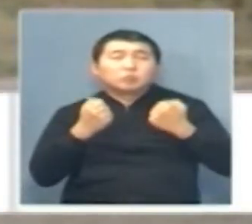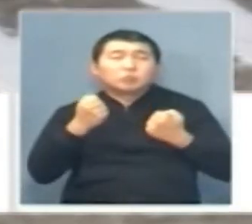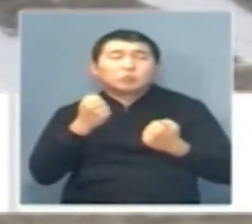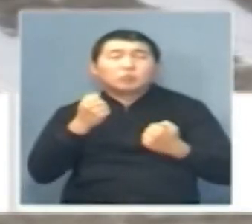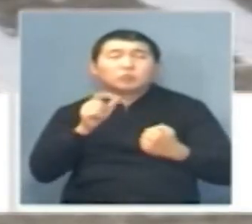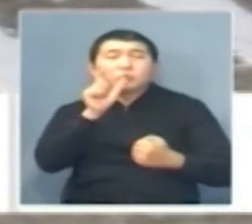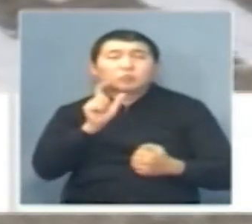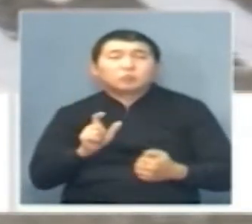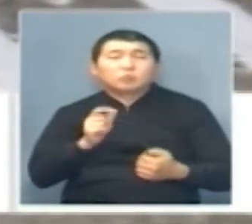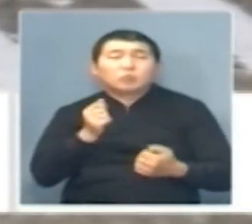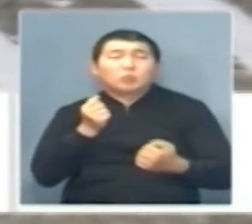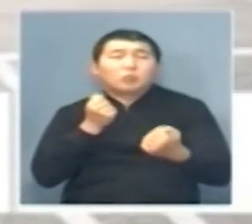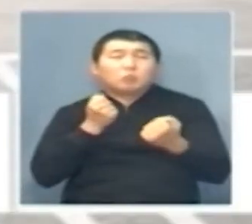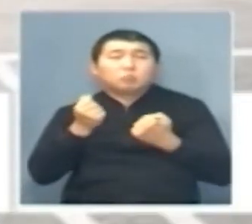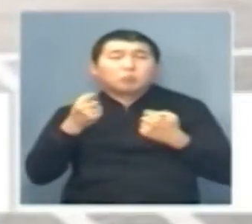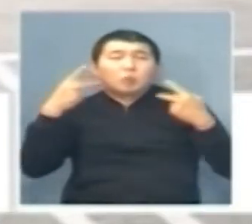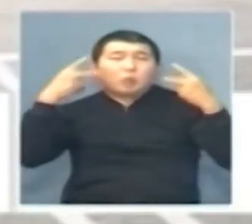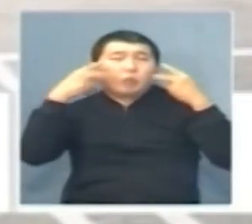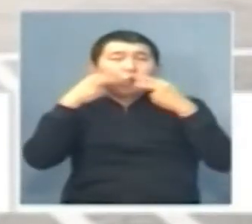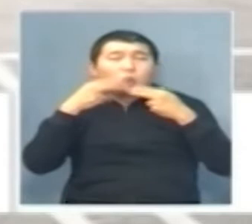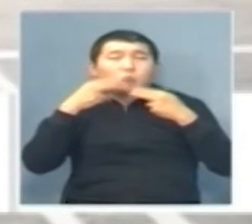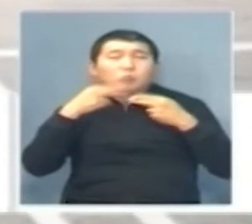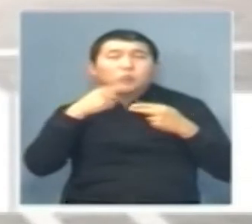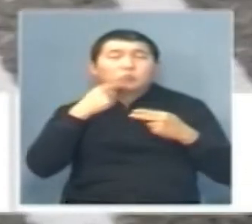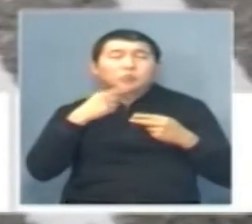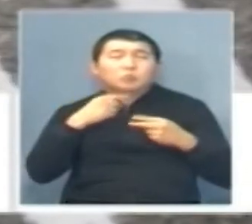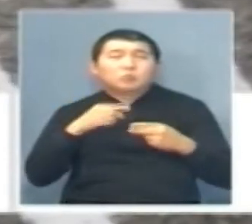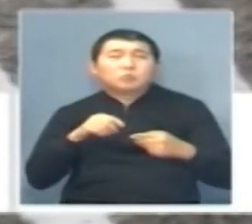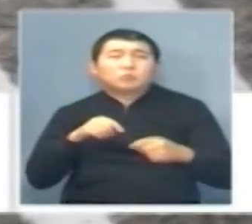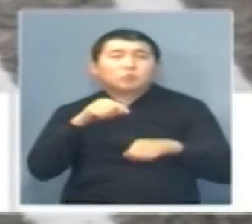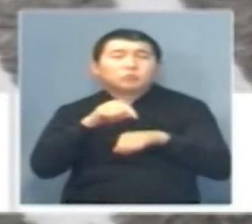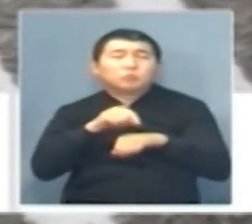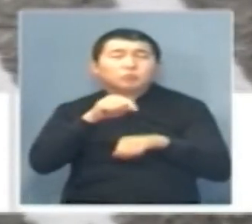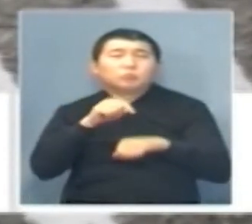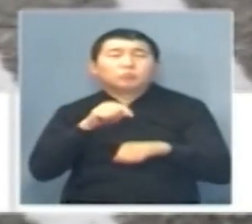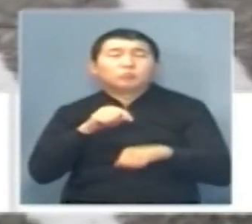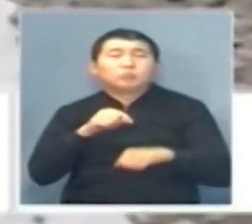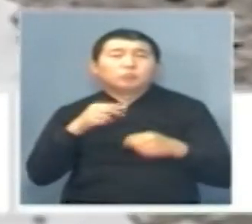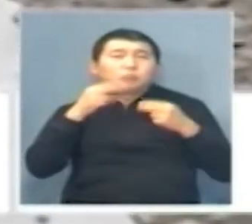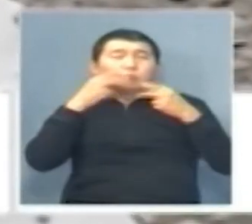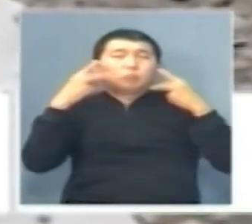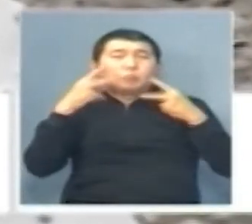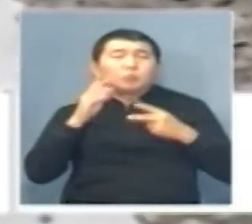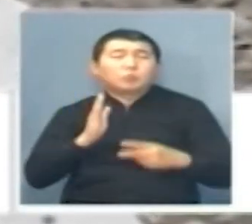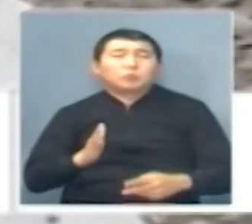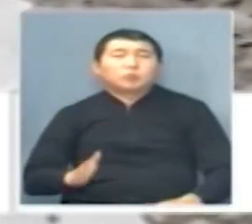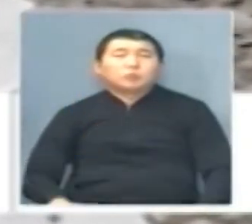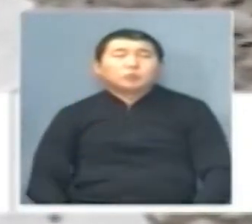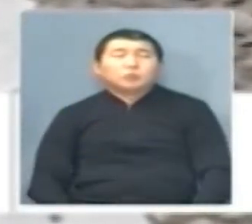вибрации. Таким образом, пересекая шумовые полосы на высокой скорости, водитель получает сигнал о необходимости